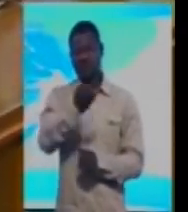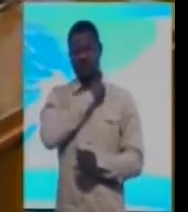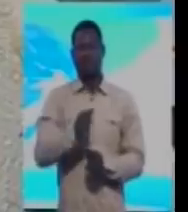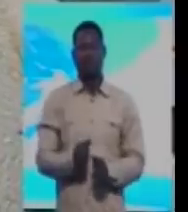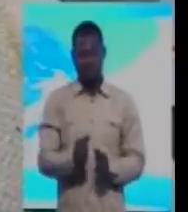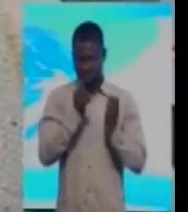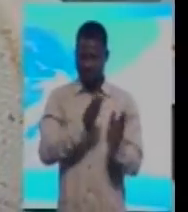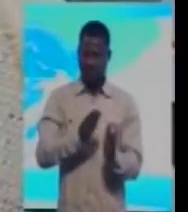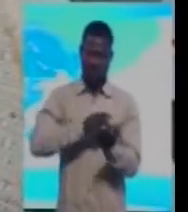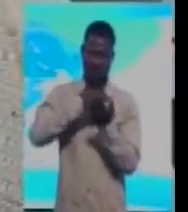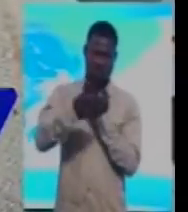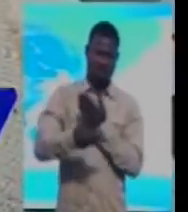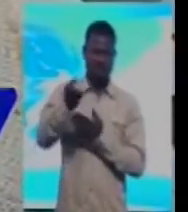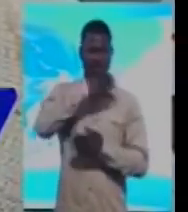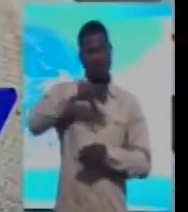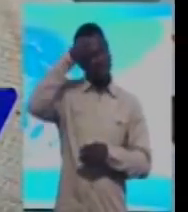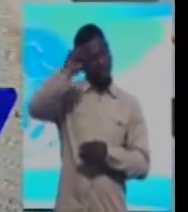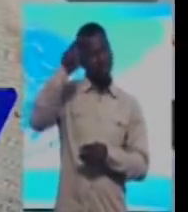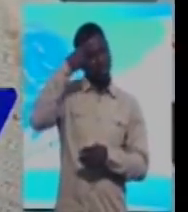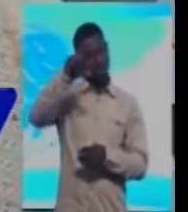novembre. Évidemment,